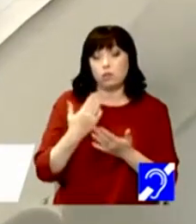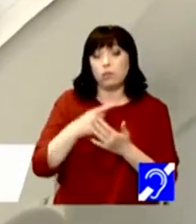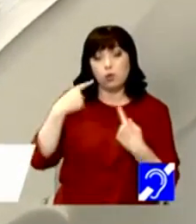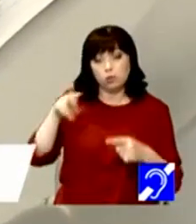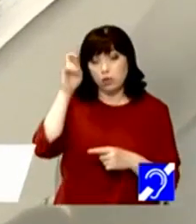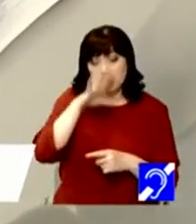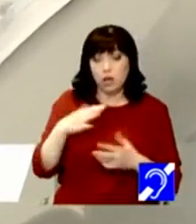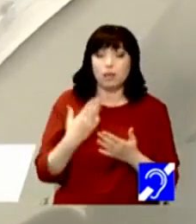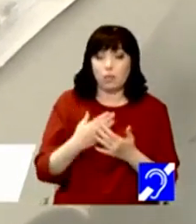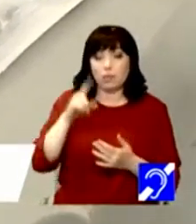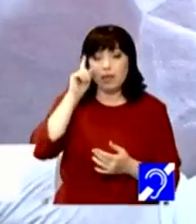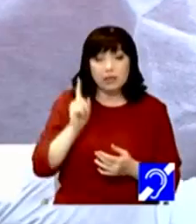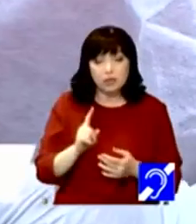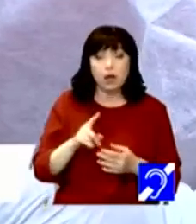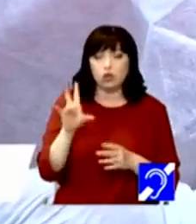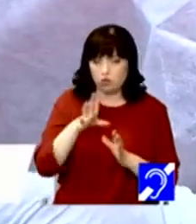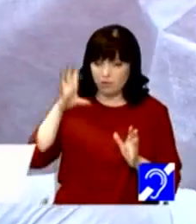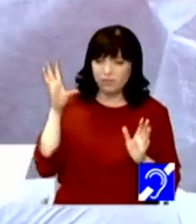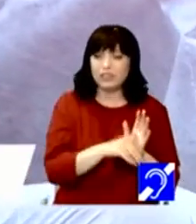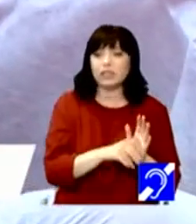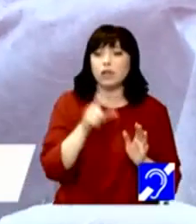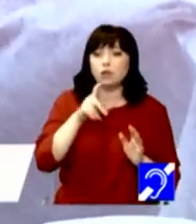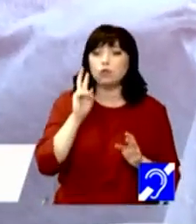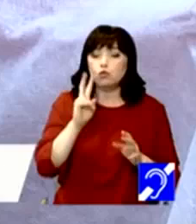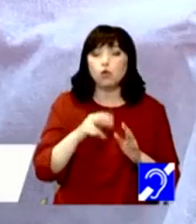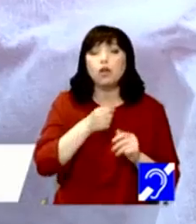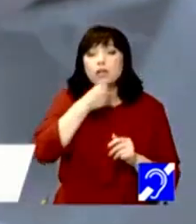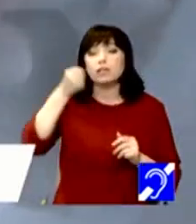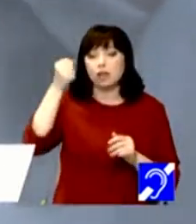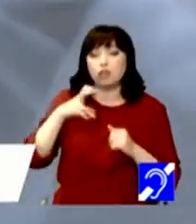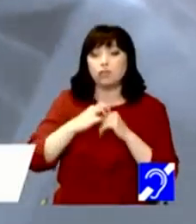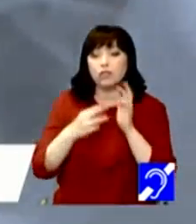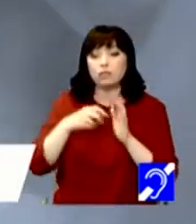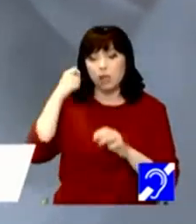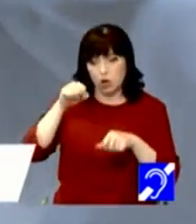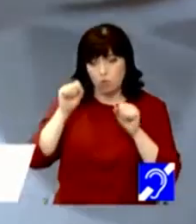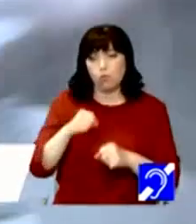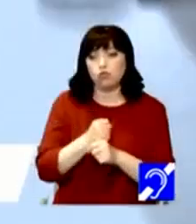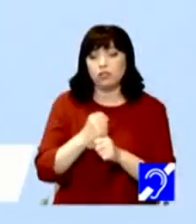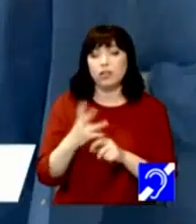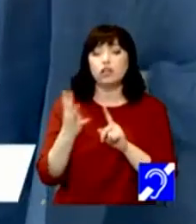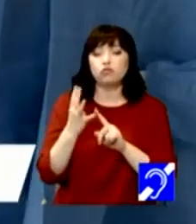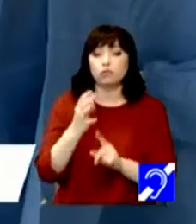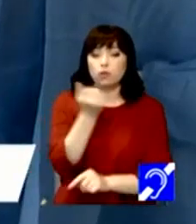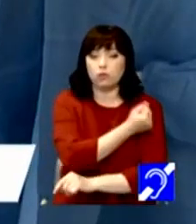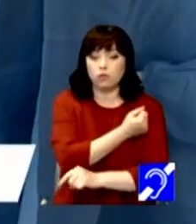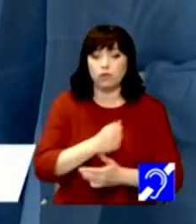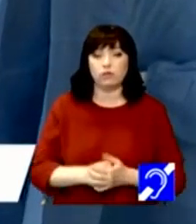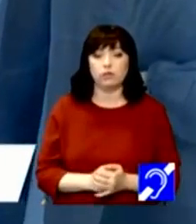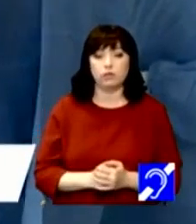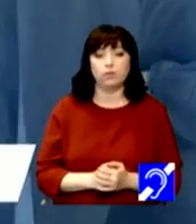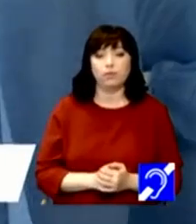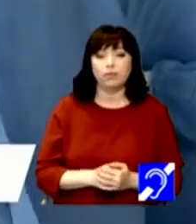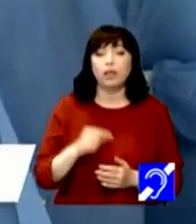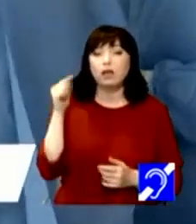au decis că întreaga populație peste 18 ani poate face a doua doză booster. Datele sosite în special din Israel,